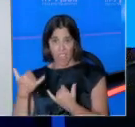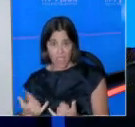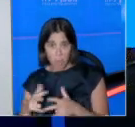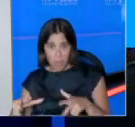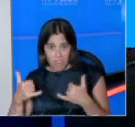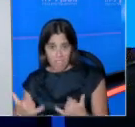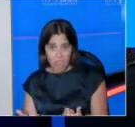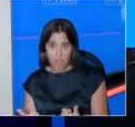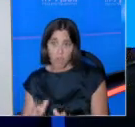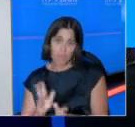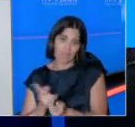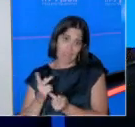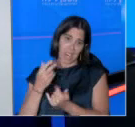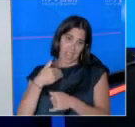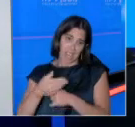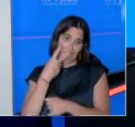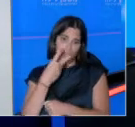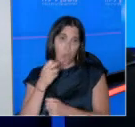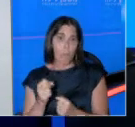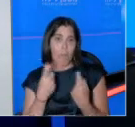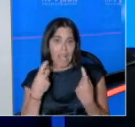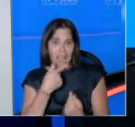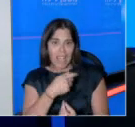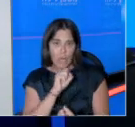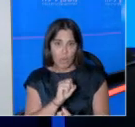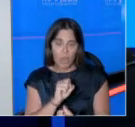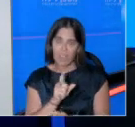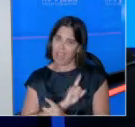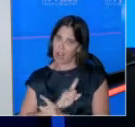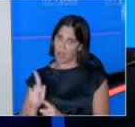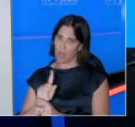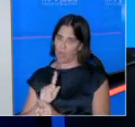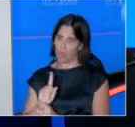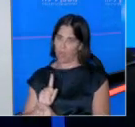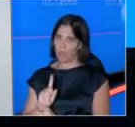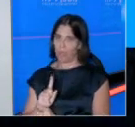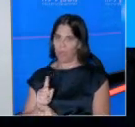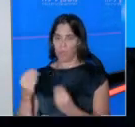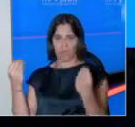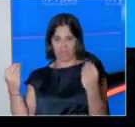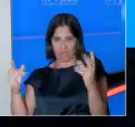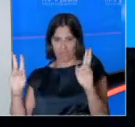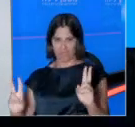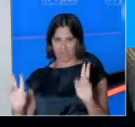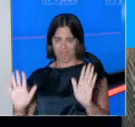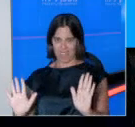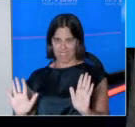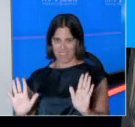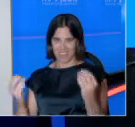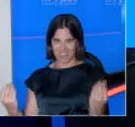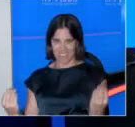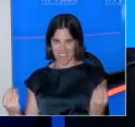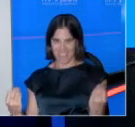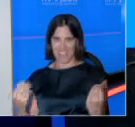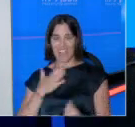של הליכוד, בטח אחרי שראו מה קרה לגדעון סער, אני לא... היום? לא, בעיקרון לא. רגע, שנייה. שנייה. אוקיי.